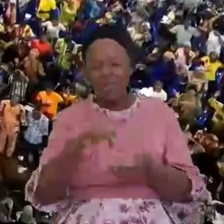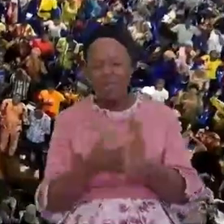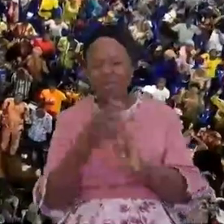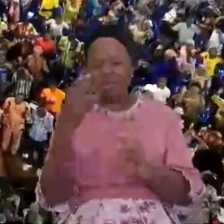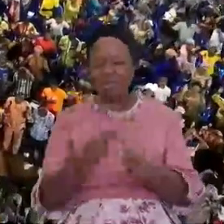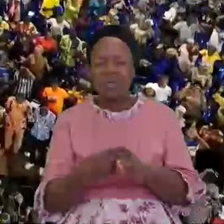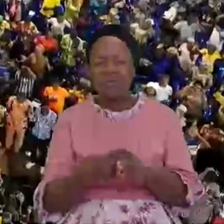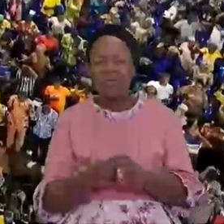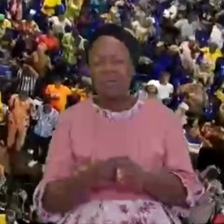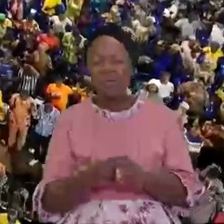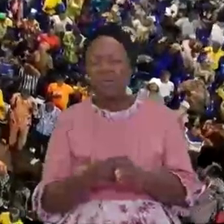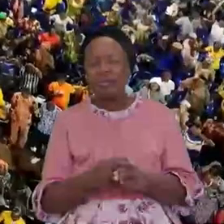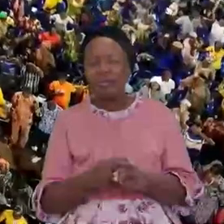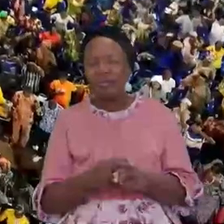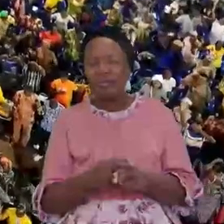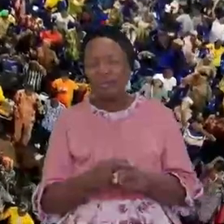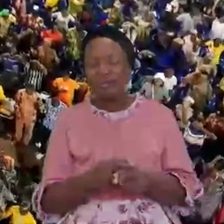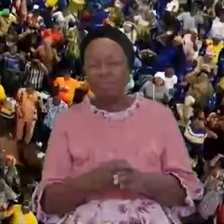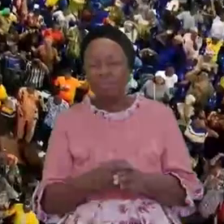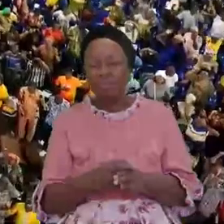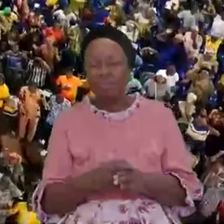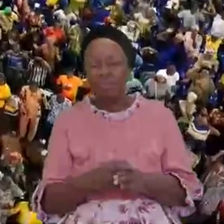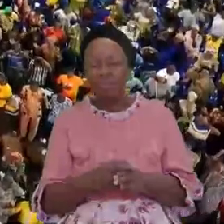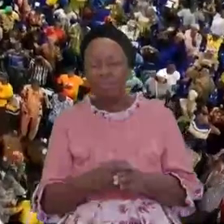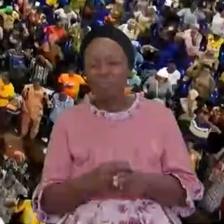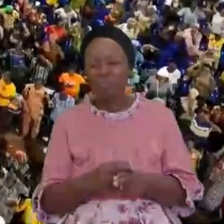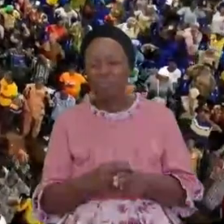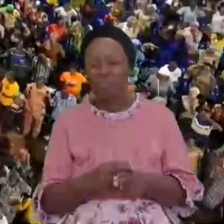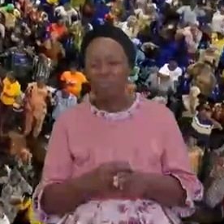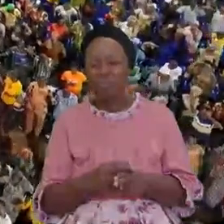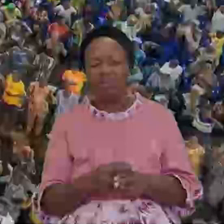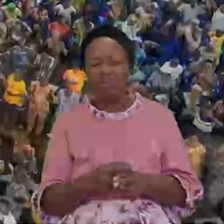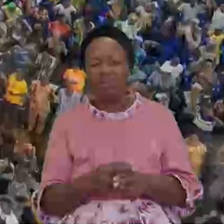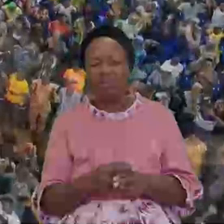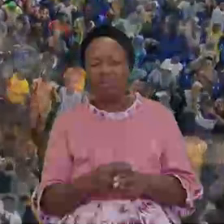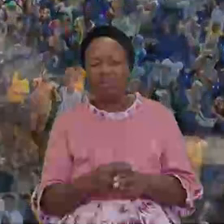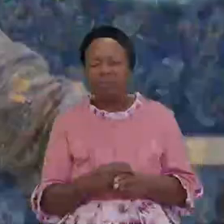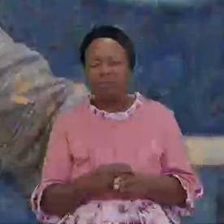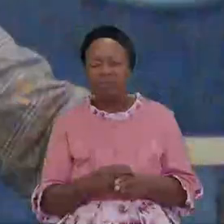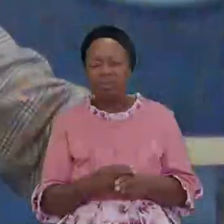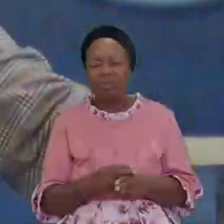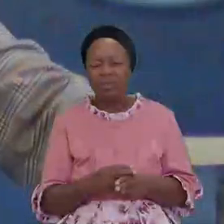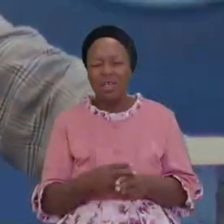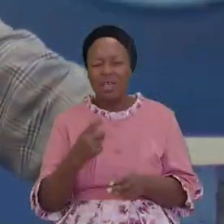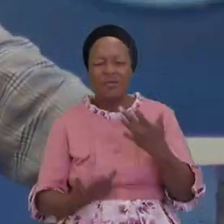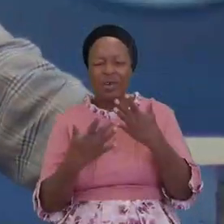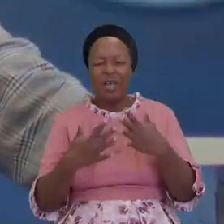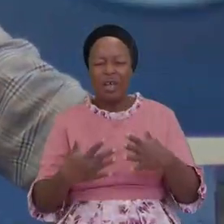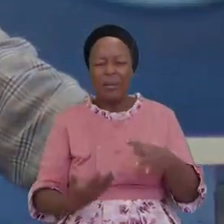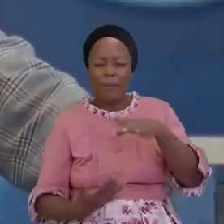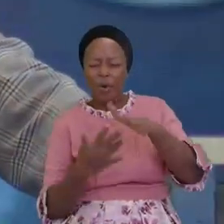peau soient desséchées maintenant et soient guéries au nom de Jésus.